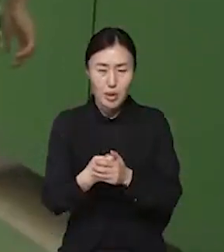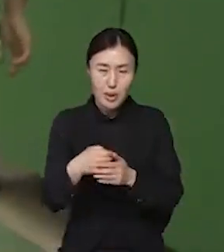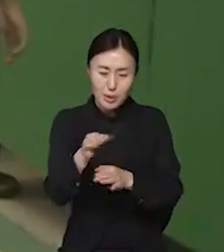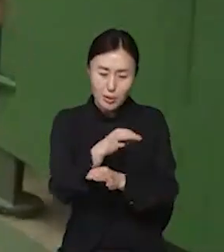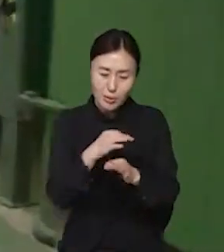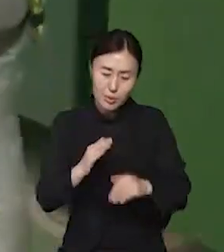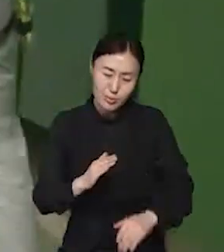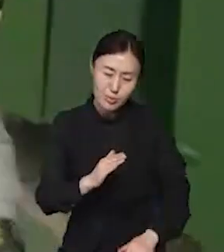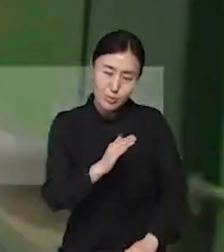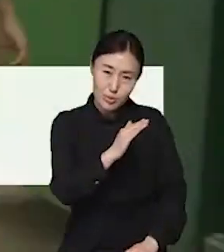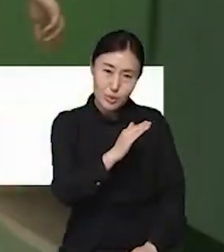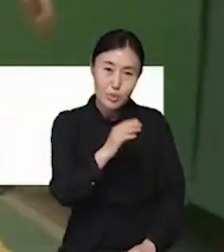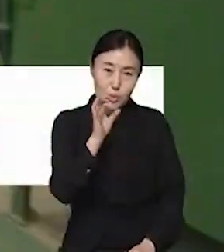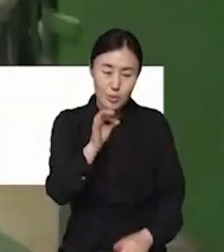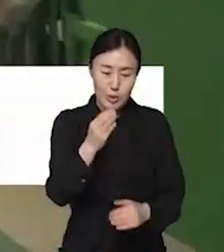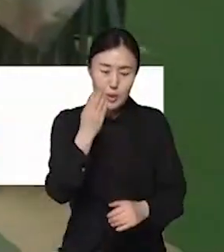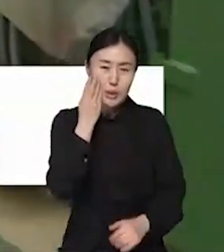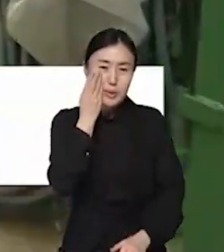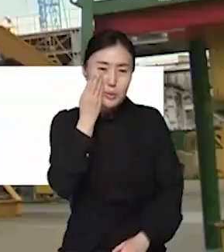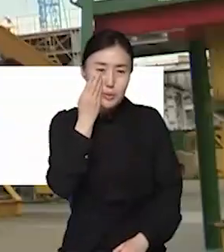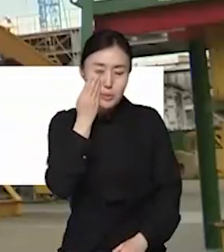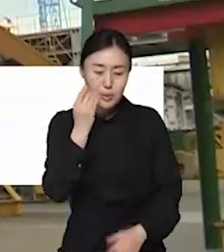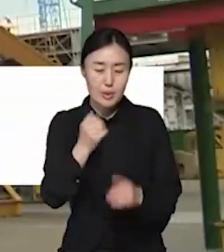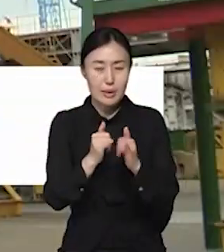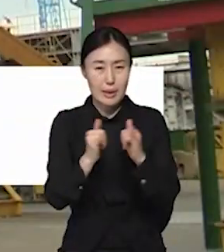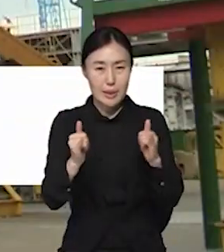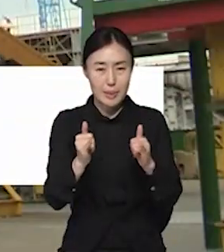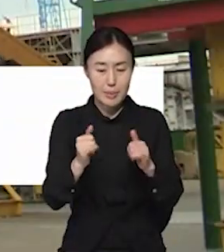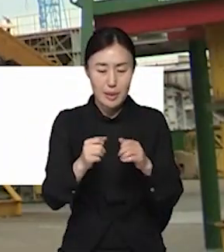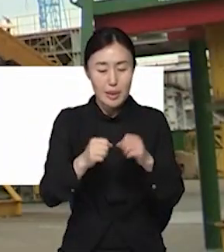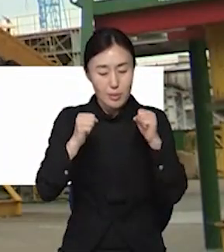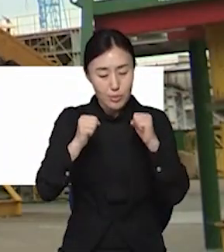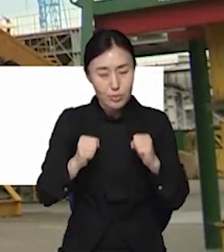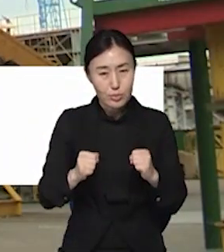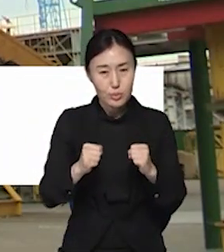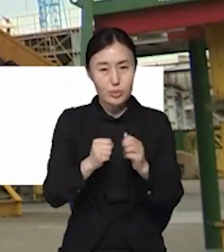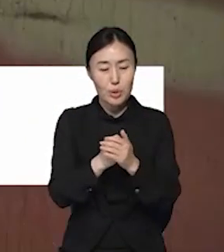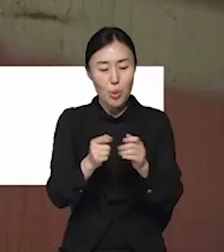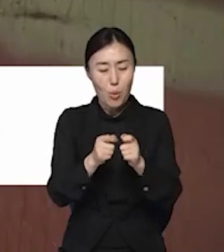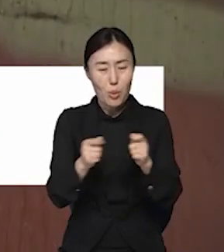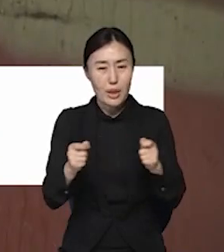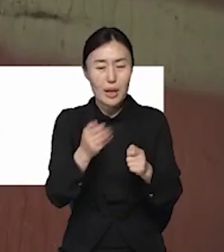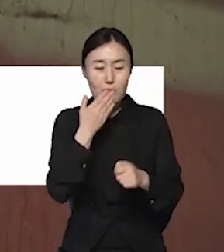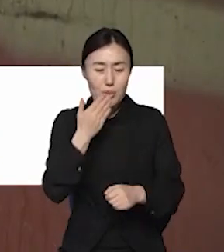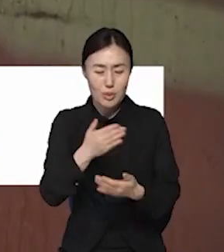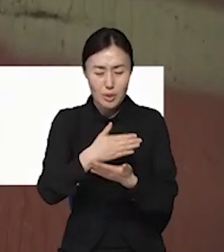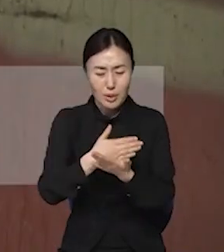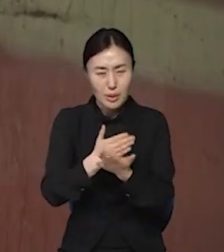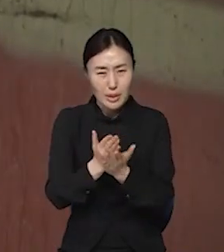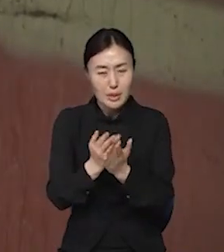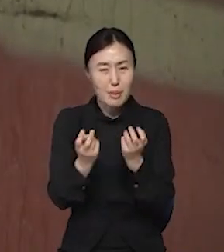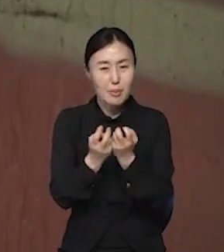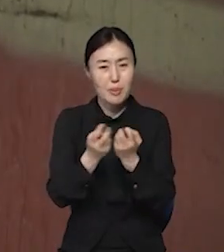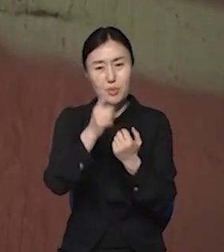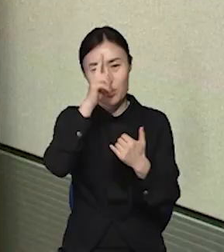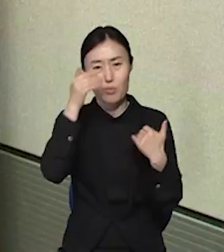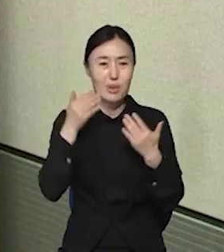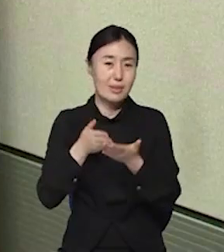보고 외국인 숙련공의 체류기간 연장 등 인력난 해소를 위한 다각적인 방안을 정부에 건의하고